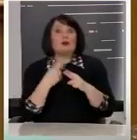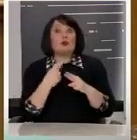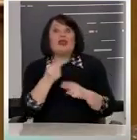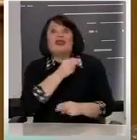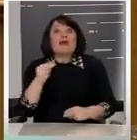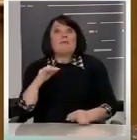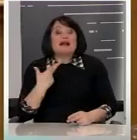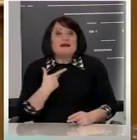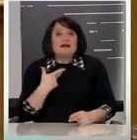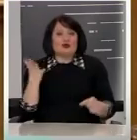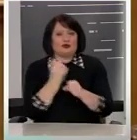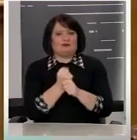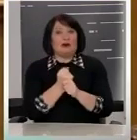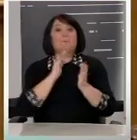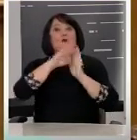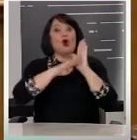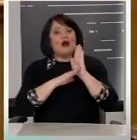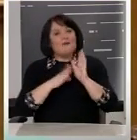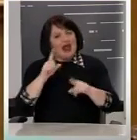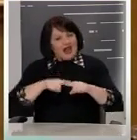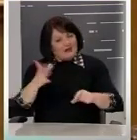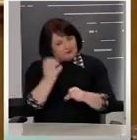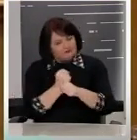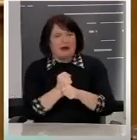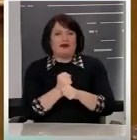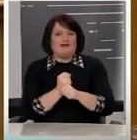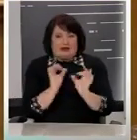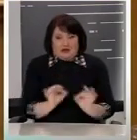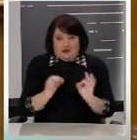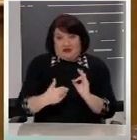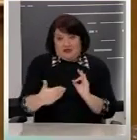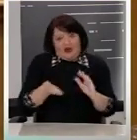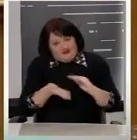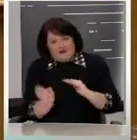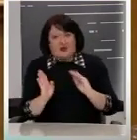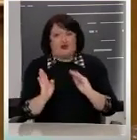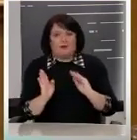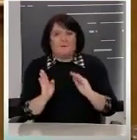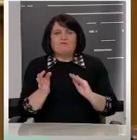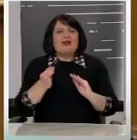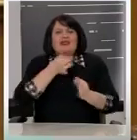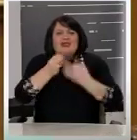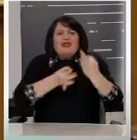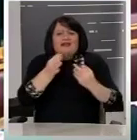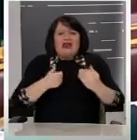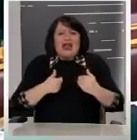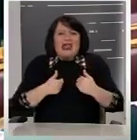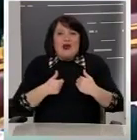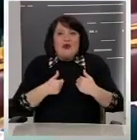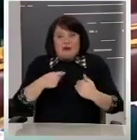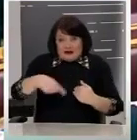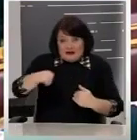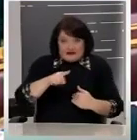είναι η επιτυχής ολοκλήρωση του προγράμματος και προετοιμάζει το έδαφος. Αυτά δεν τα λέω πριν πεταχτούν οι